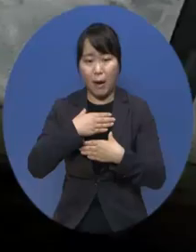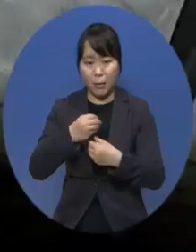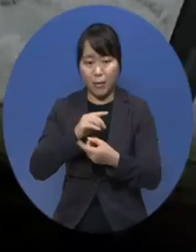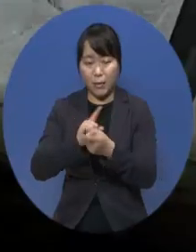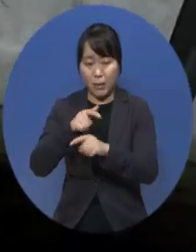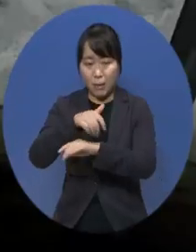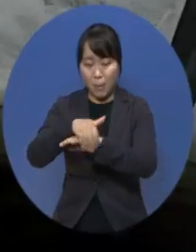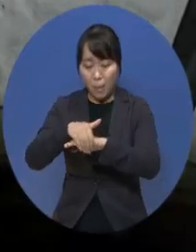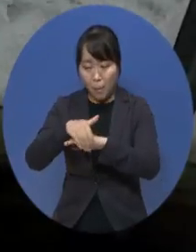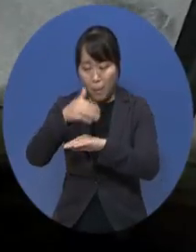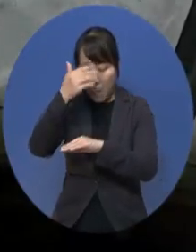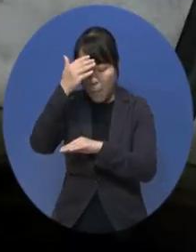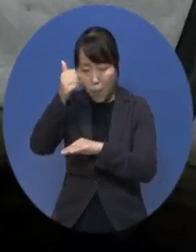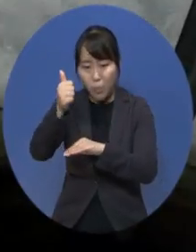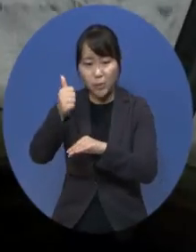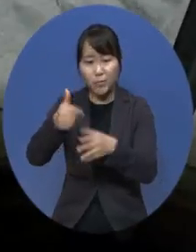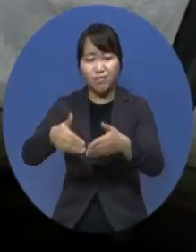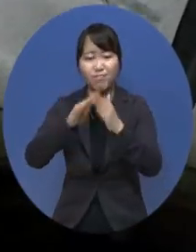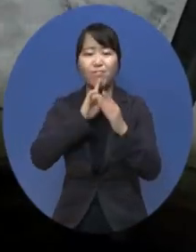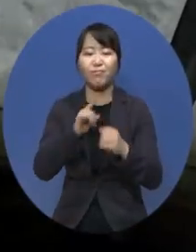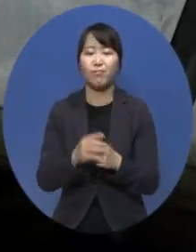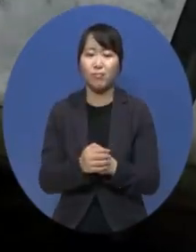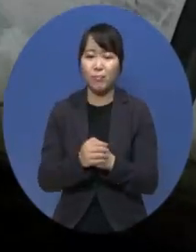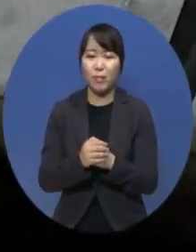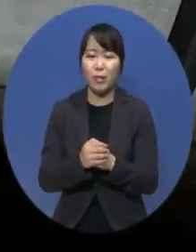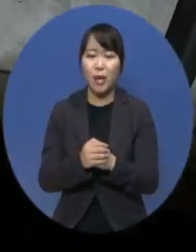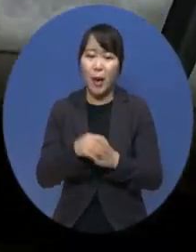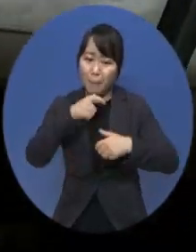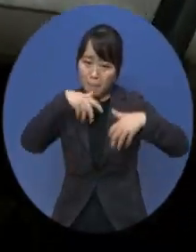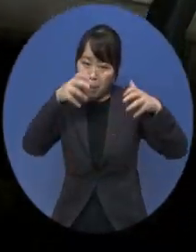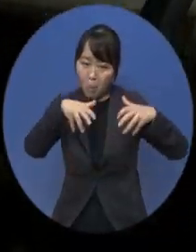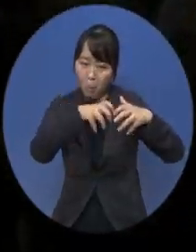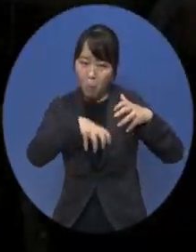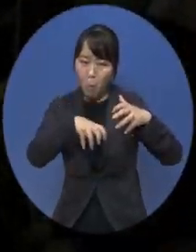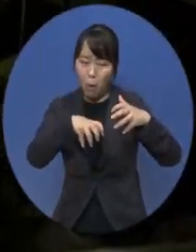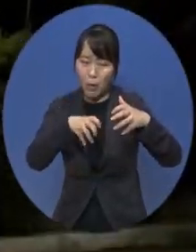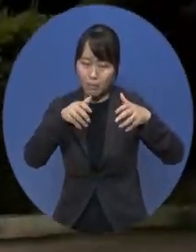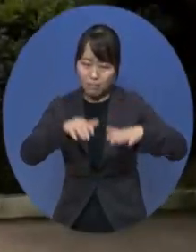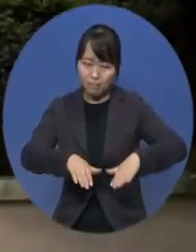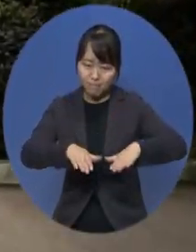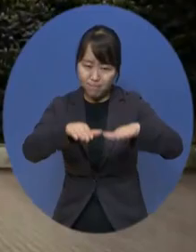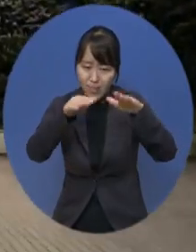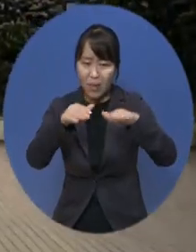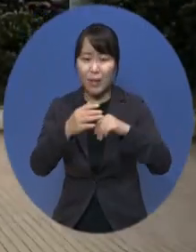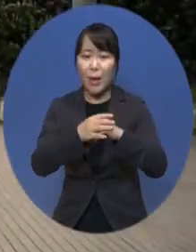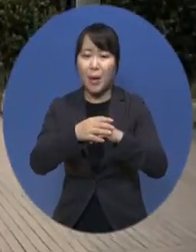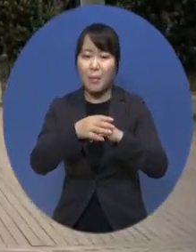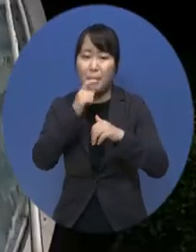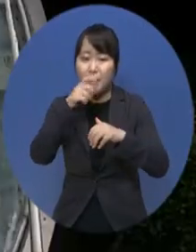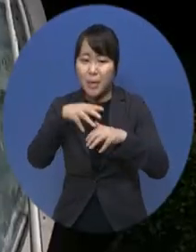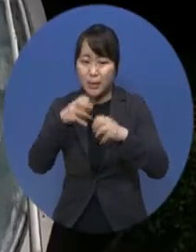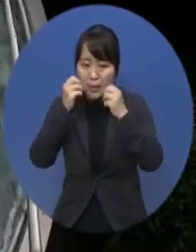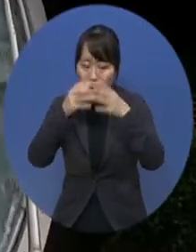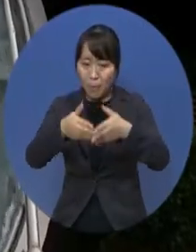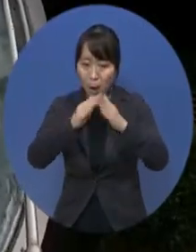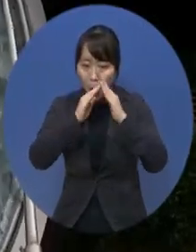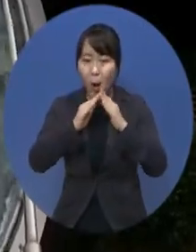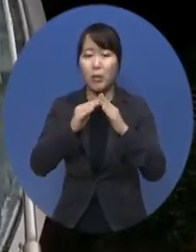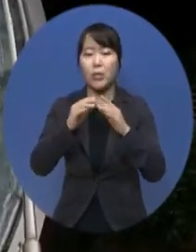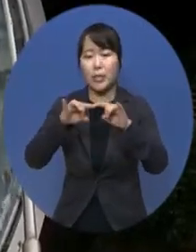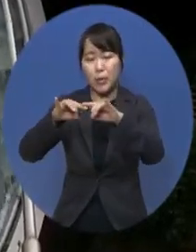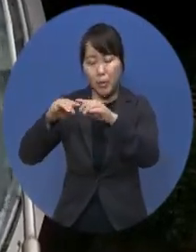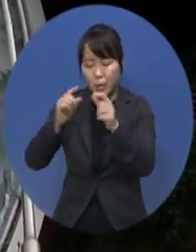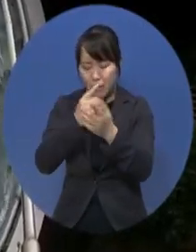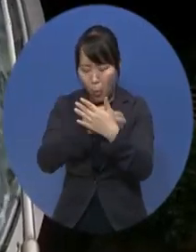있습니다. 서초구는 여름철 강우에도 피해가 없도록 하수암구와 빗물제류조 신설, 하천정비